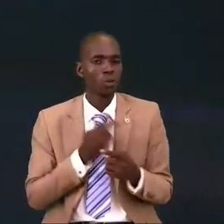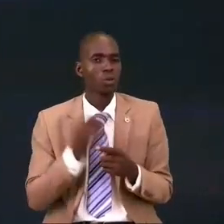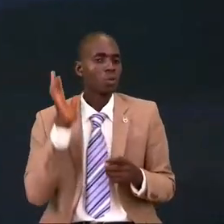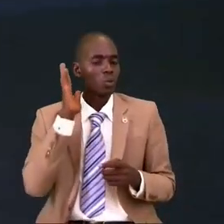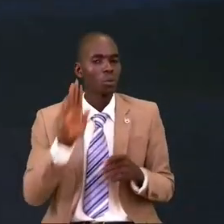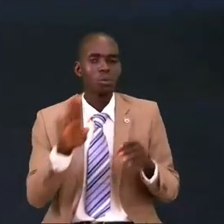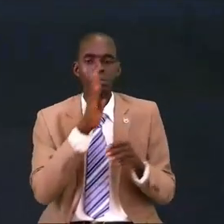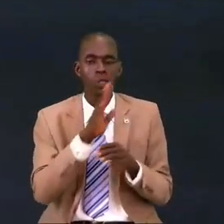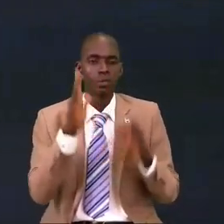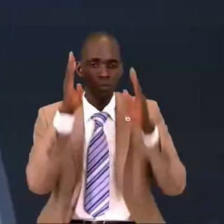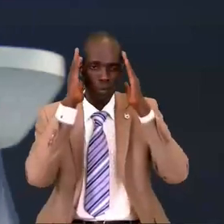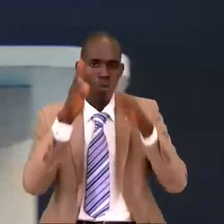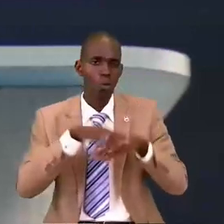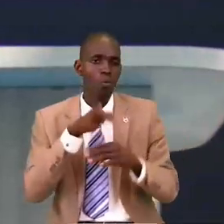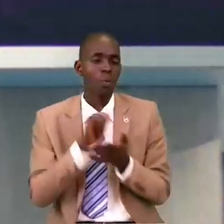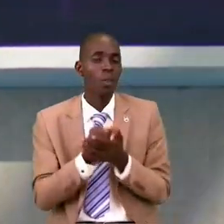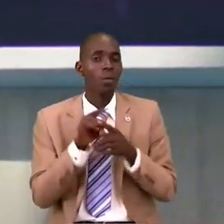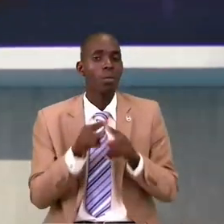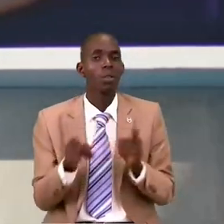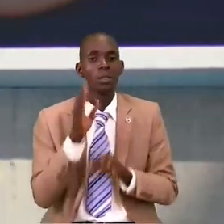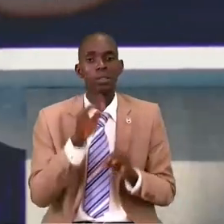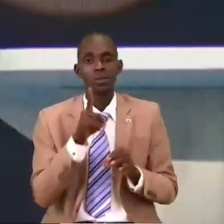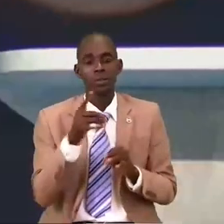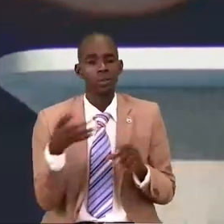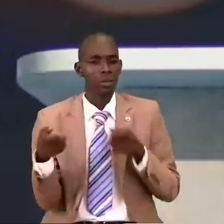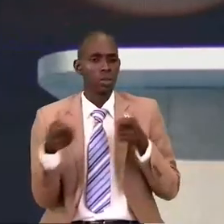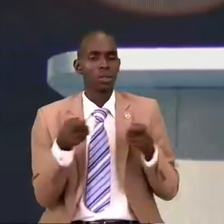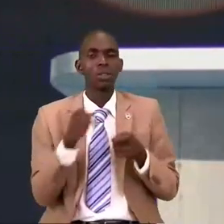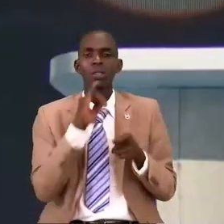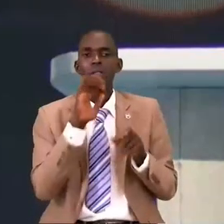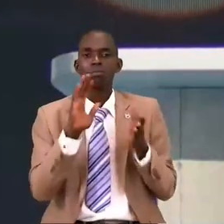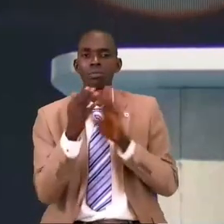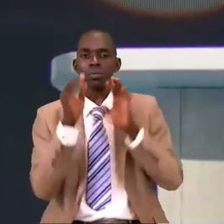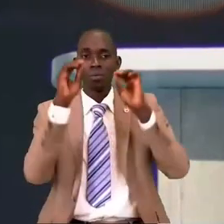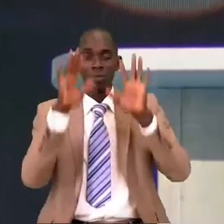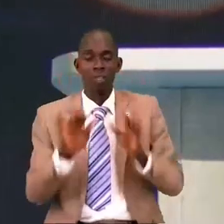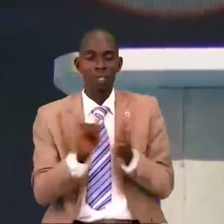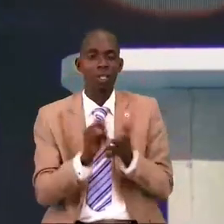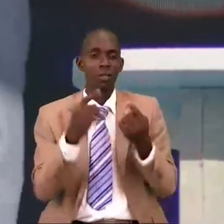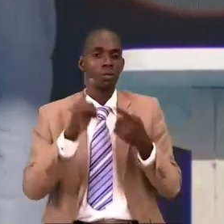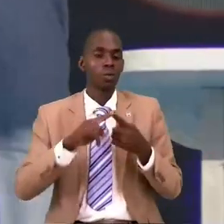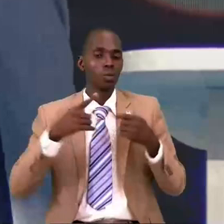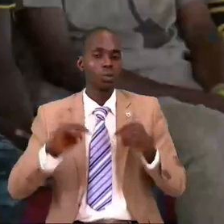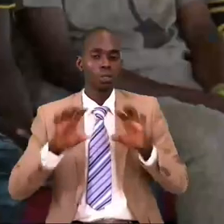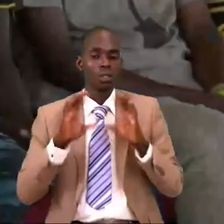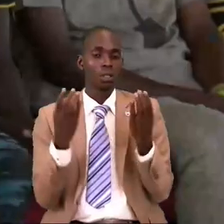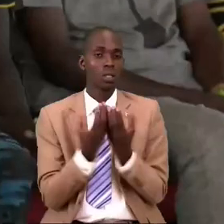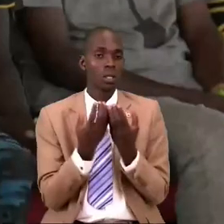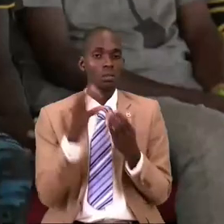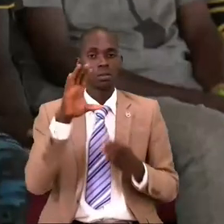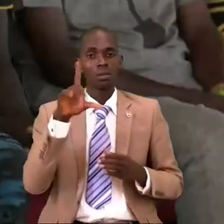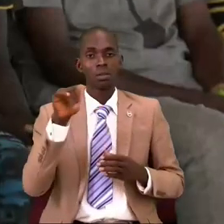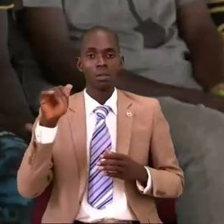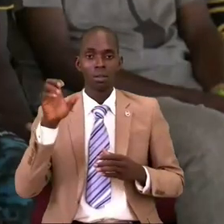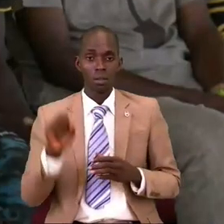un enseignant qui vient en classe et qui est debout là-bas, devant le tableau, il ne dit rien. Les élèves commencent à parler.